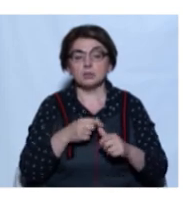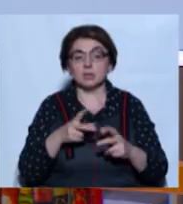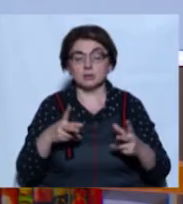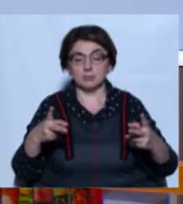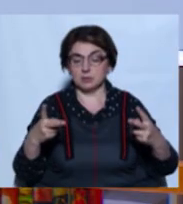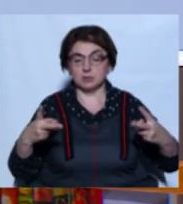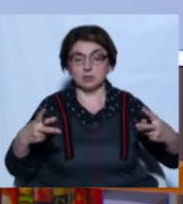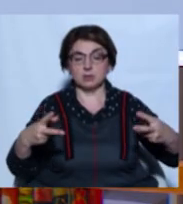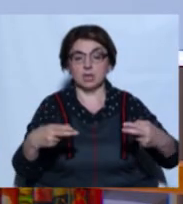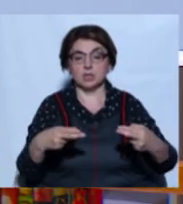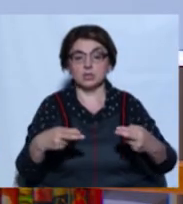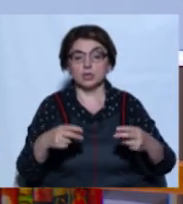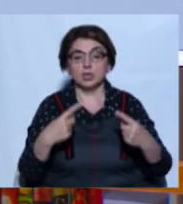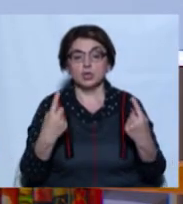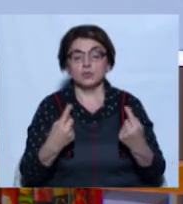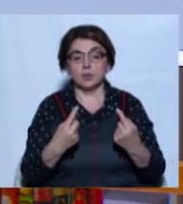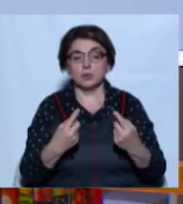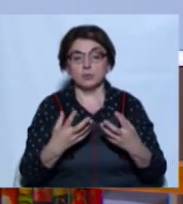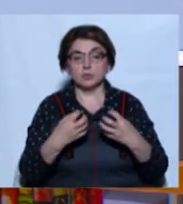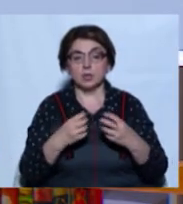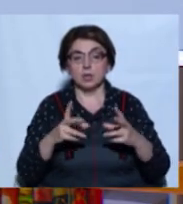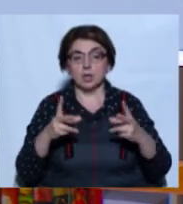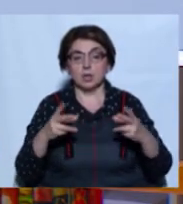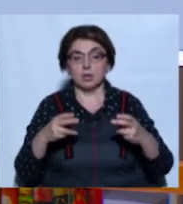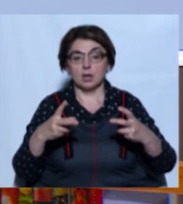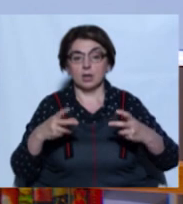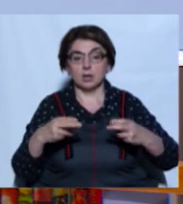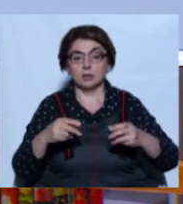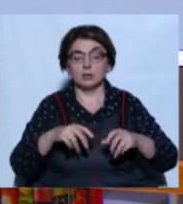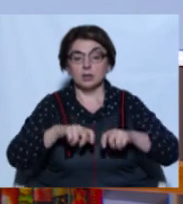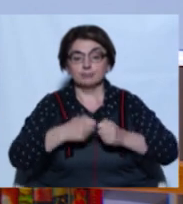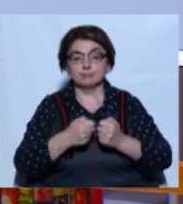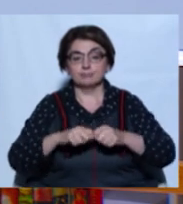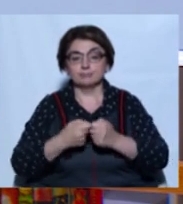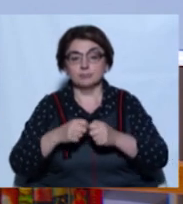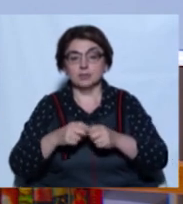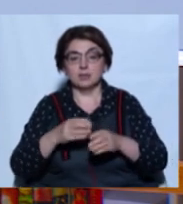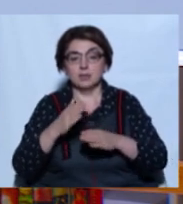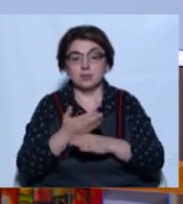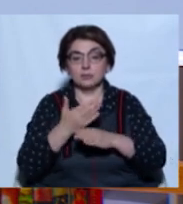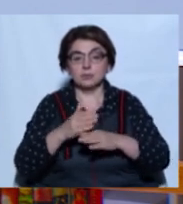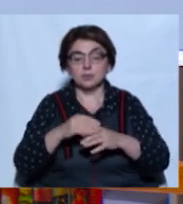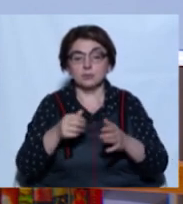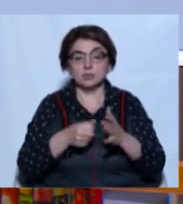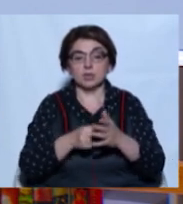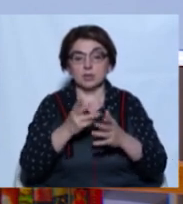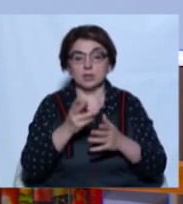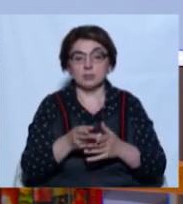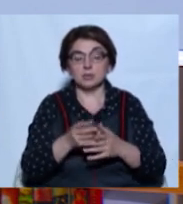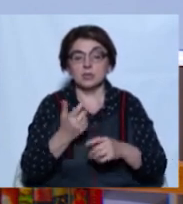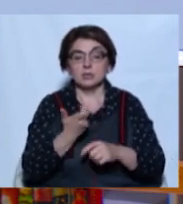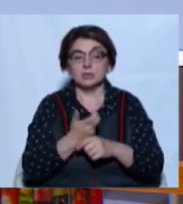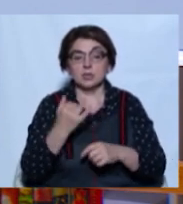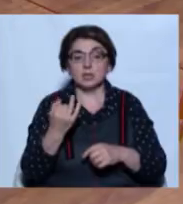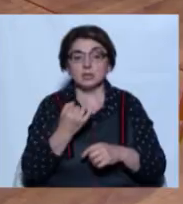და ჩვეულებრივად შეექცევა. მერე ეს მარწუხები მის დამტვრევაში და დაქუცმაცებაშიც ეხმარება. Აი